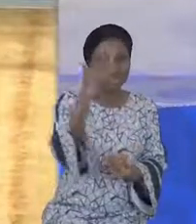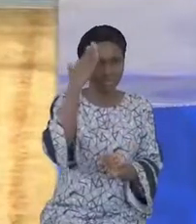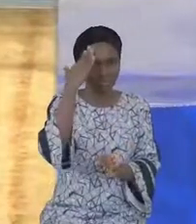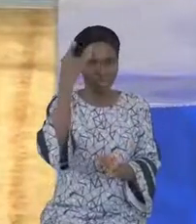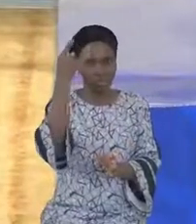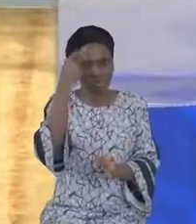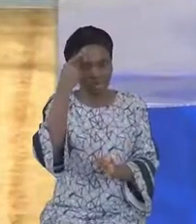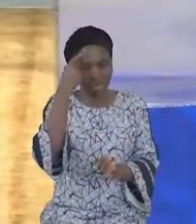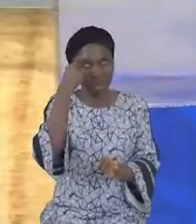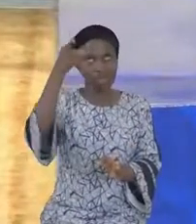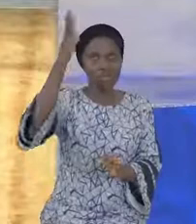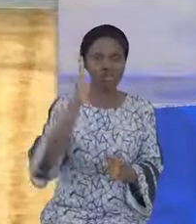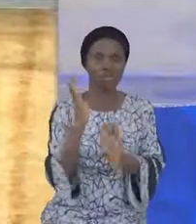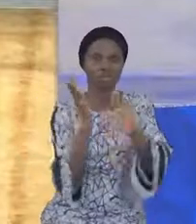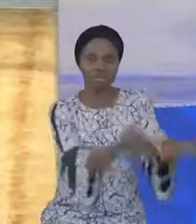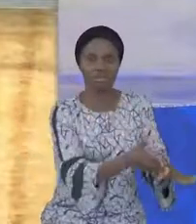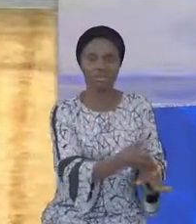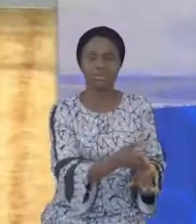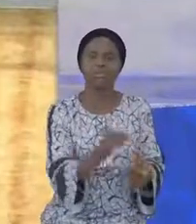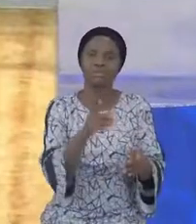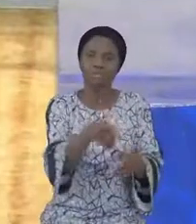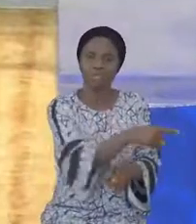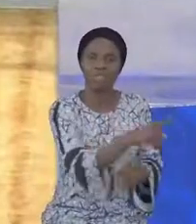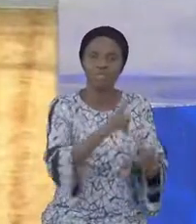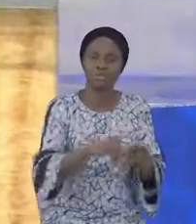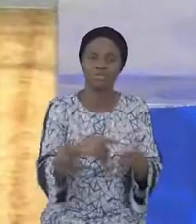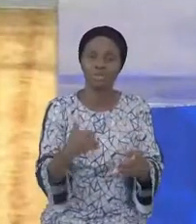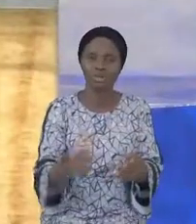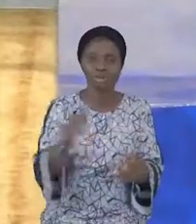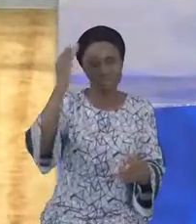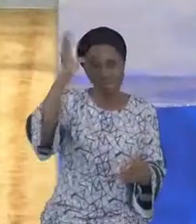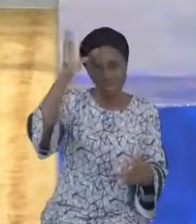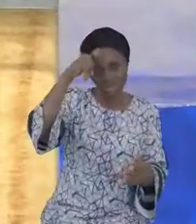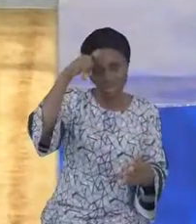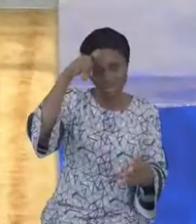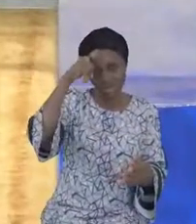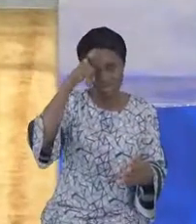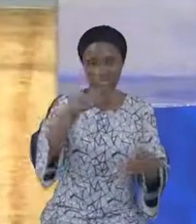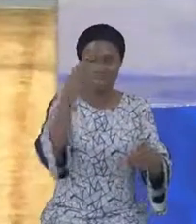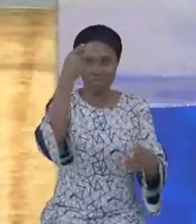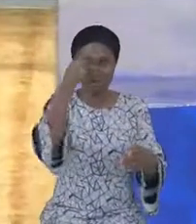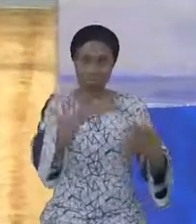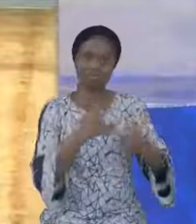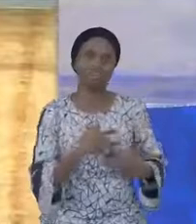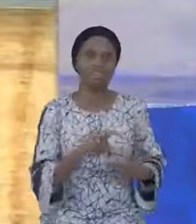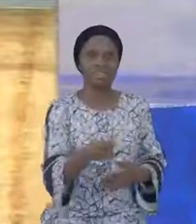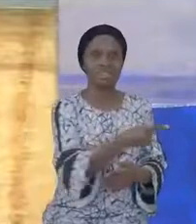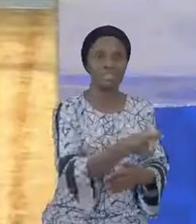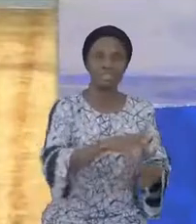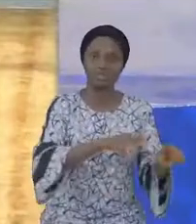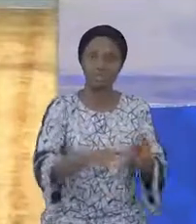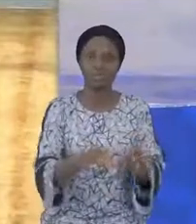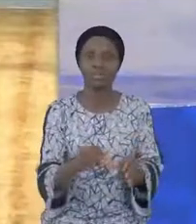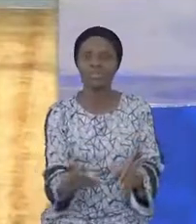Et comme ils ne se sont pas souciés de connaître Dieu, Dieu les a livrés à leur sens réprouvé pour commettre des